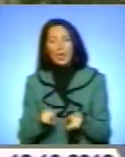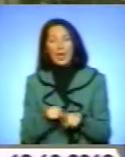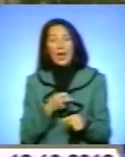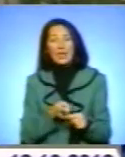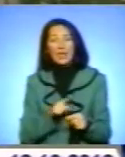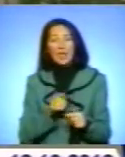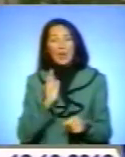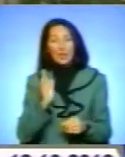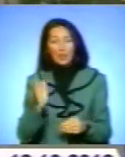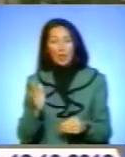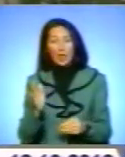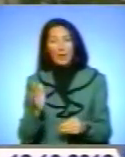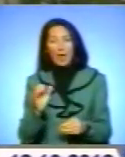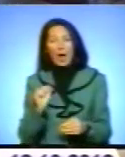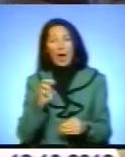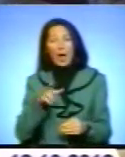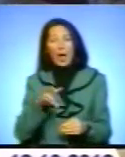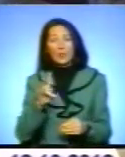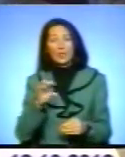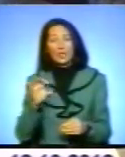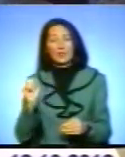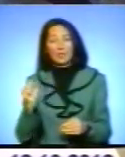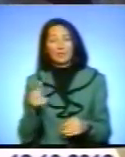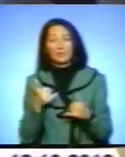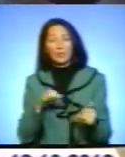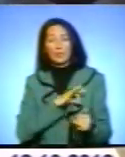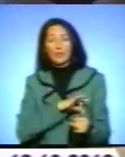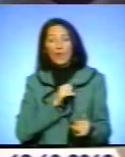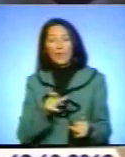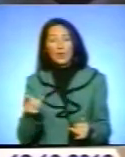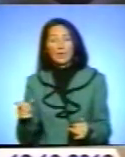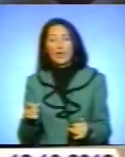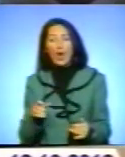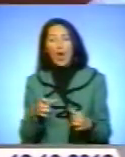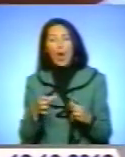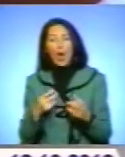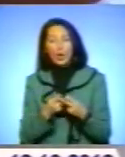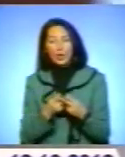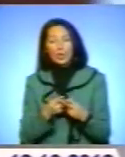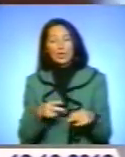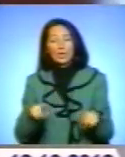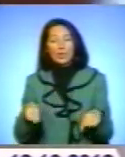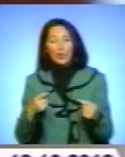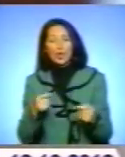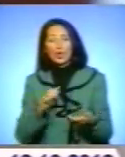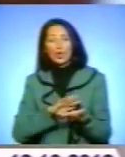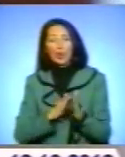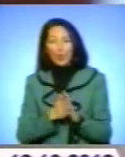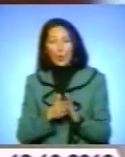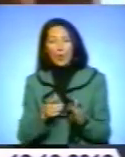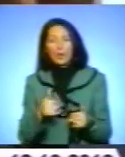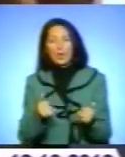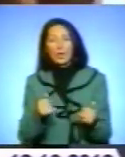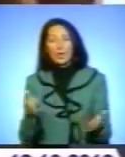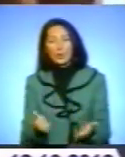скажімо, перспективи амністії. Для вихованців колонії намагаються створити необхідні умови для здобуття певного рівня освіти та